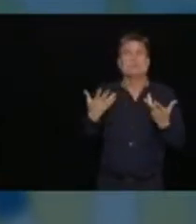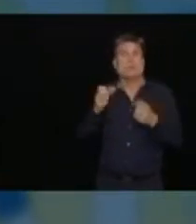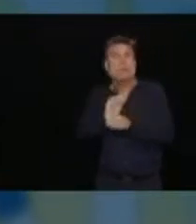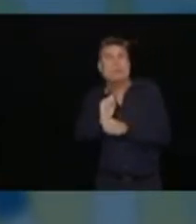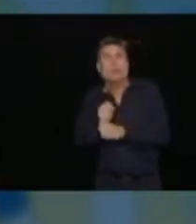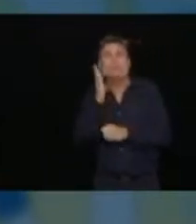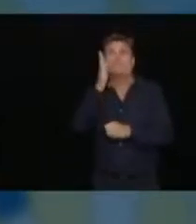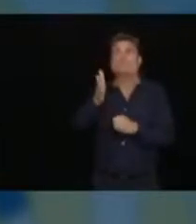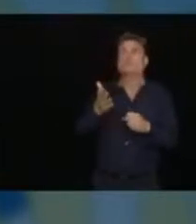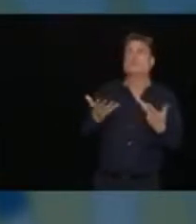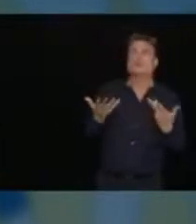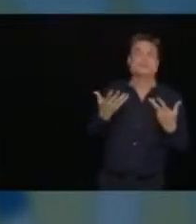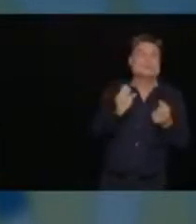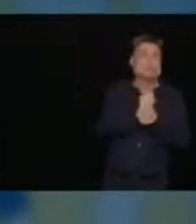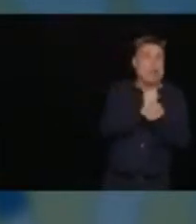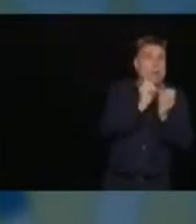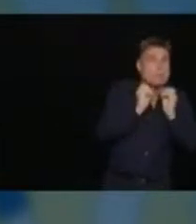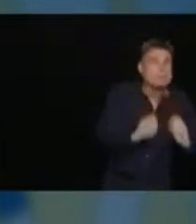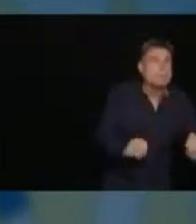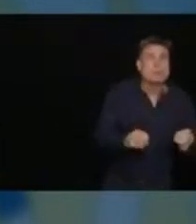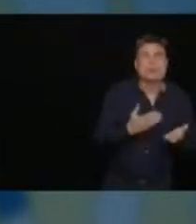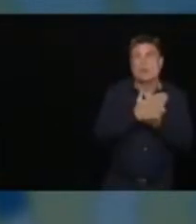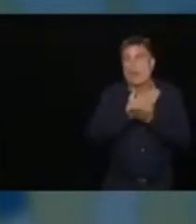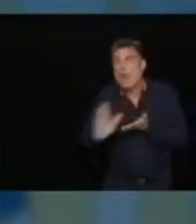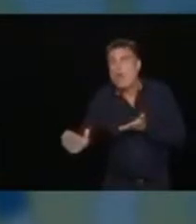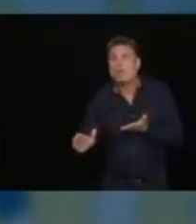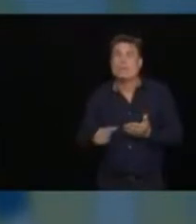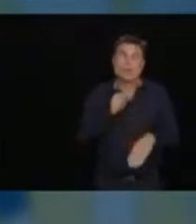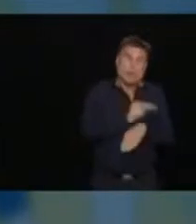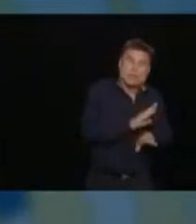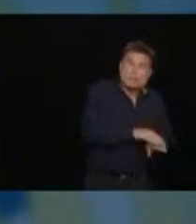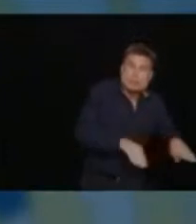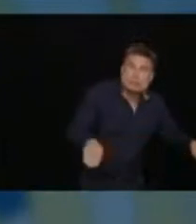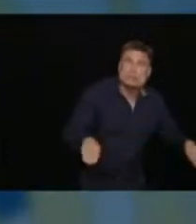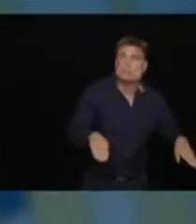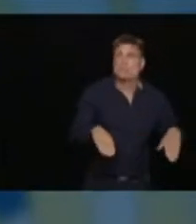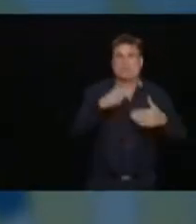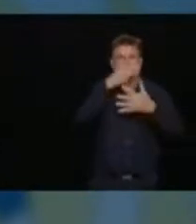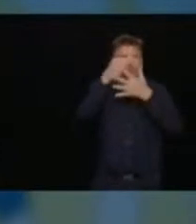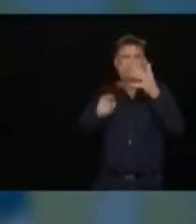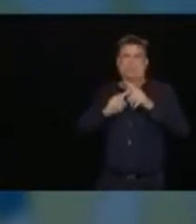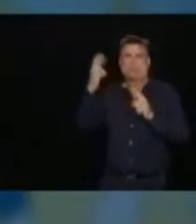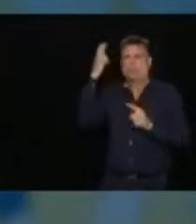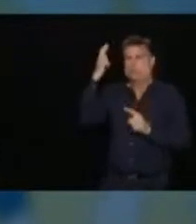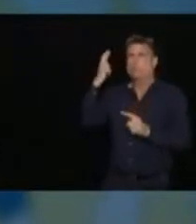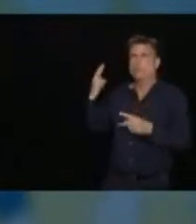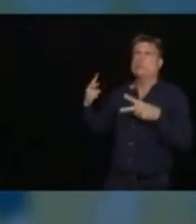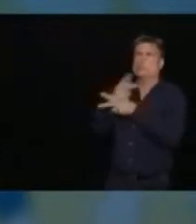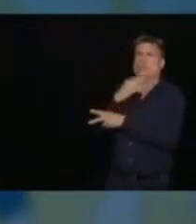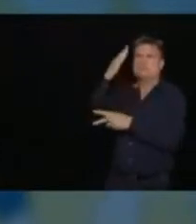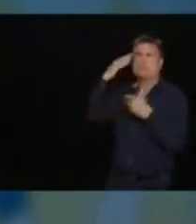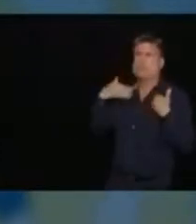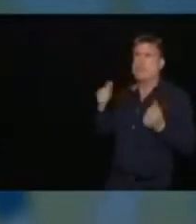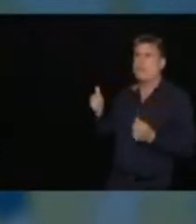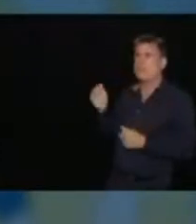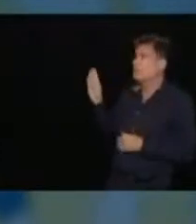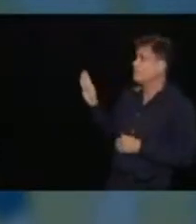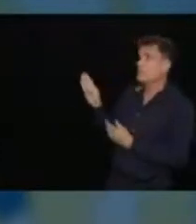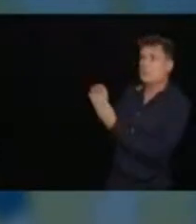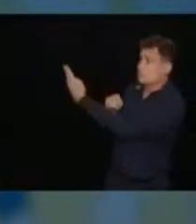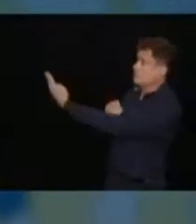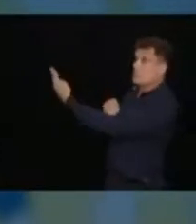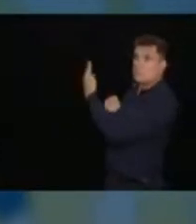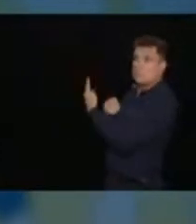觉得哎呦，我这个好像没有吃了，买不起食物了。那么15%的人呢，就是不能工作